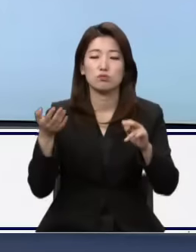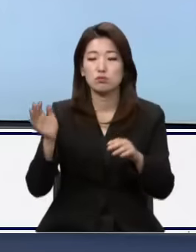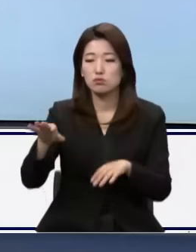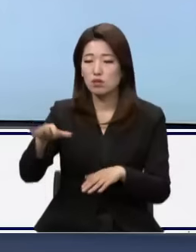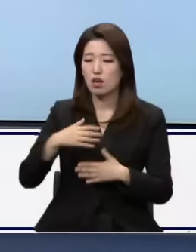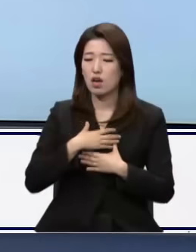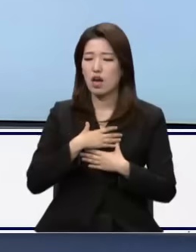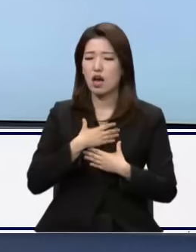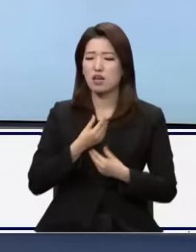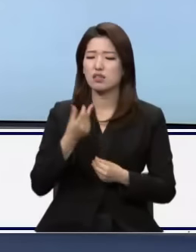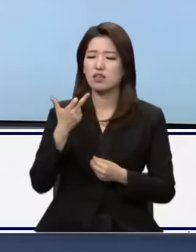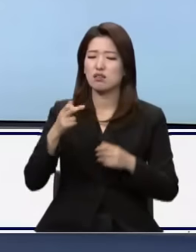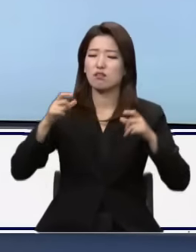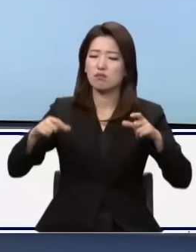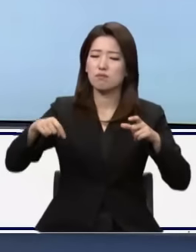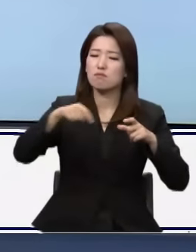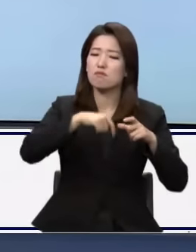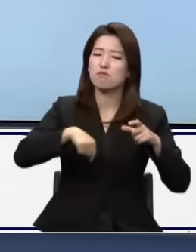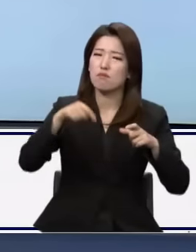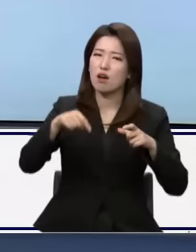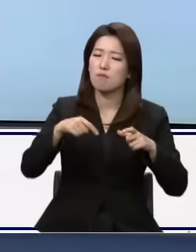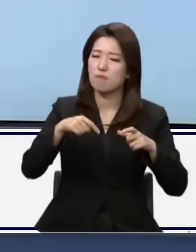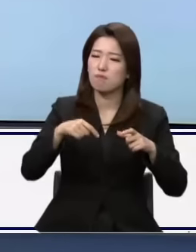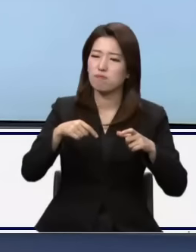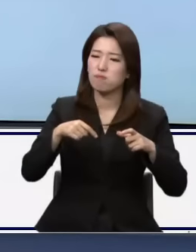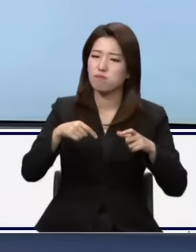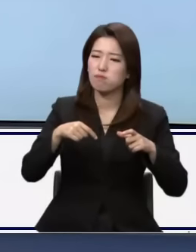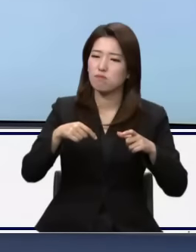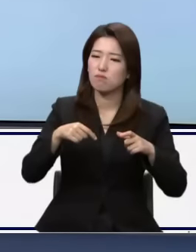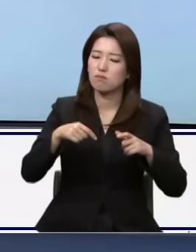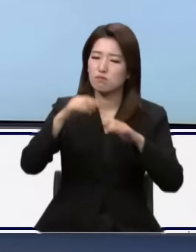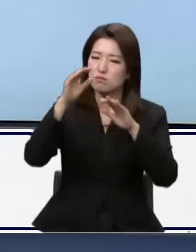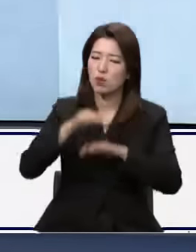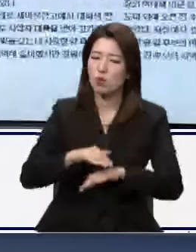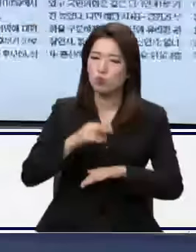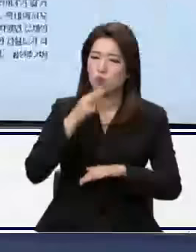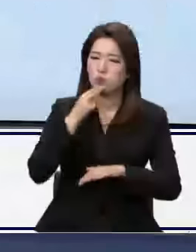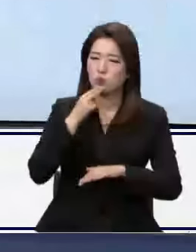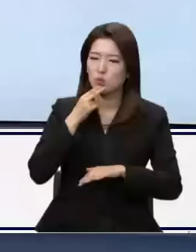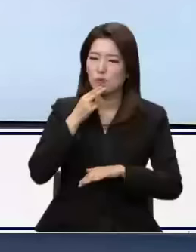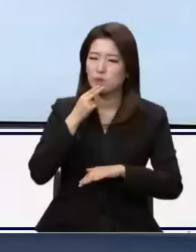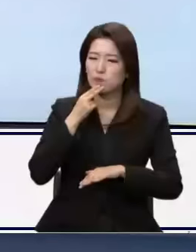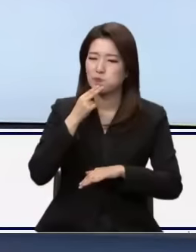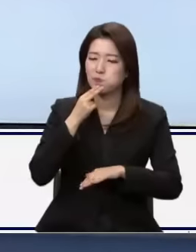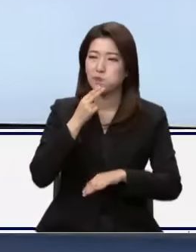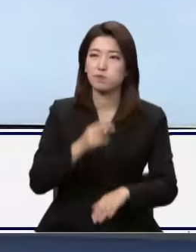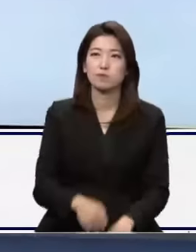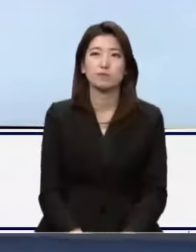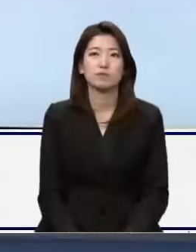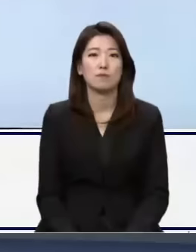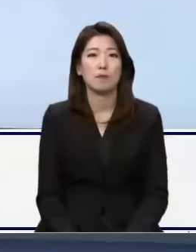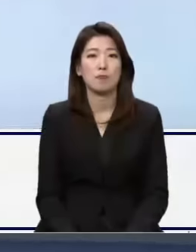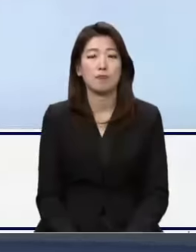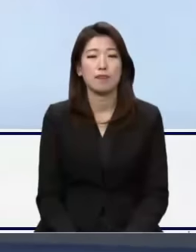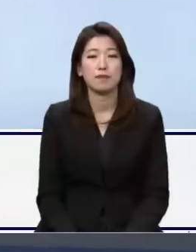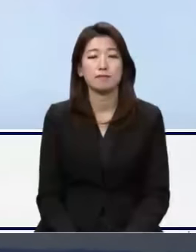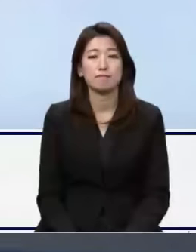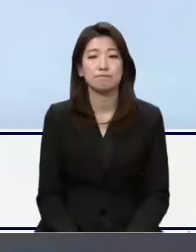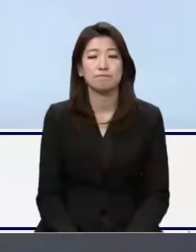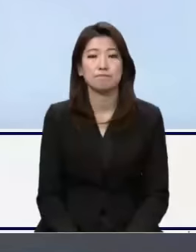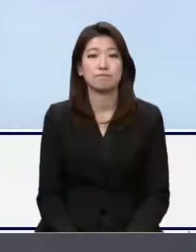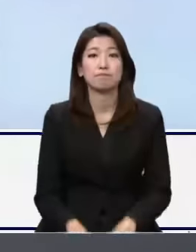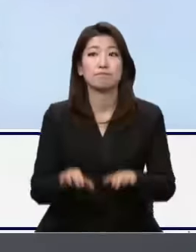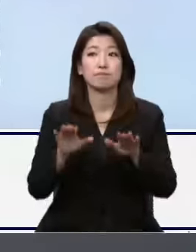겁니다 저희 오늘 키워드가 나비 효과죠 서울신문 기사 같이 볼까요네 이슈의 나비효과